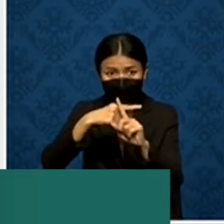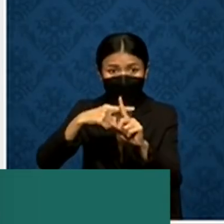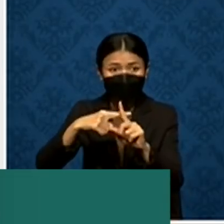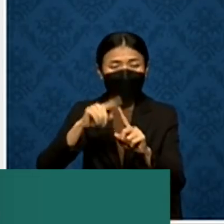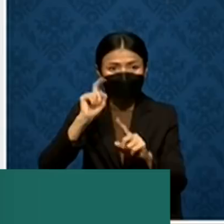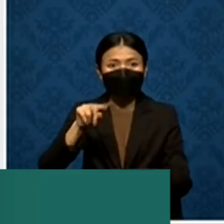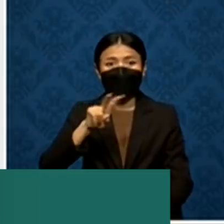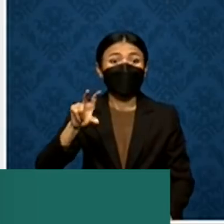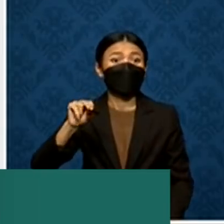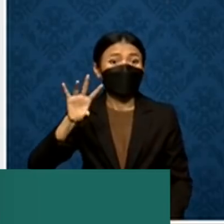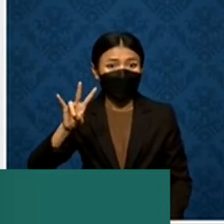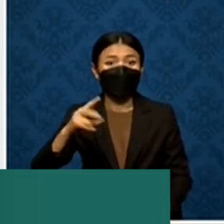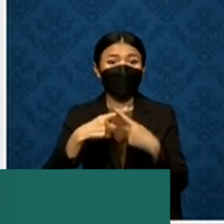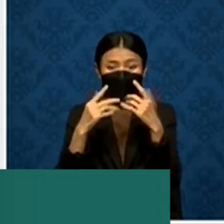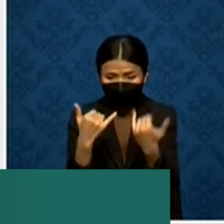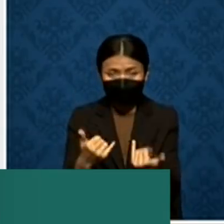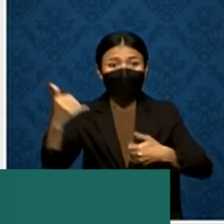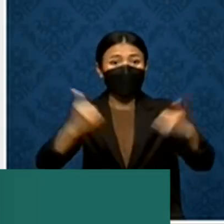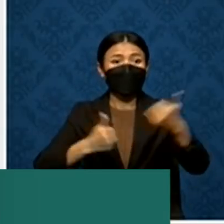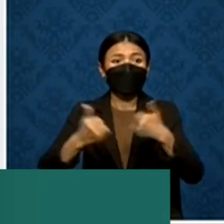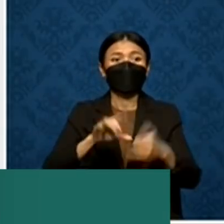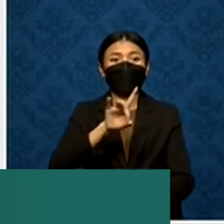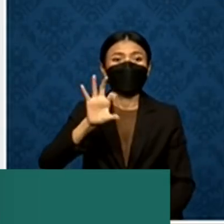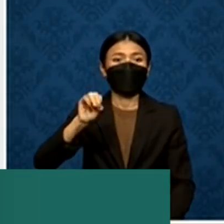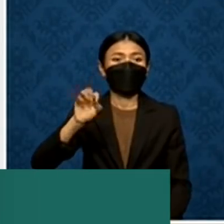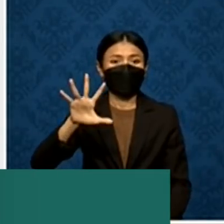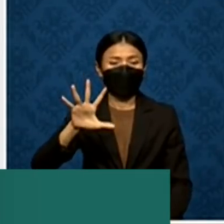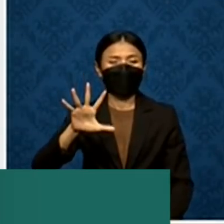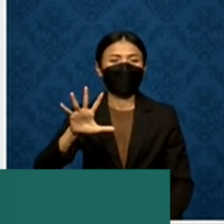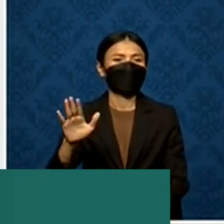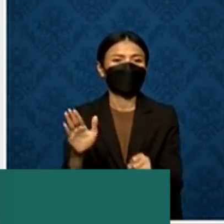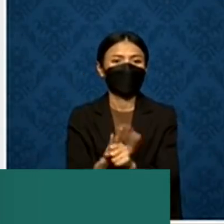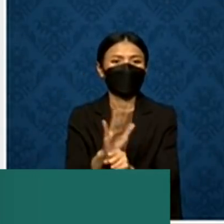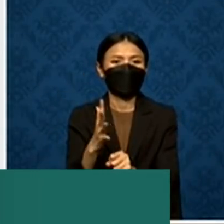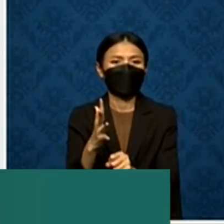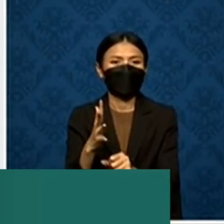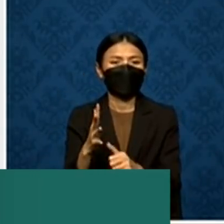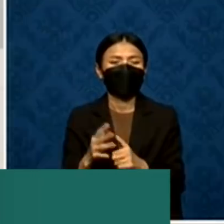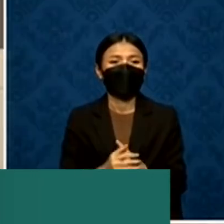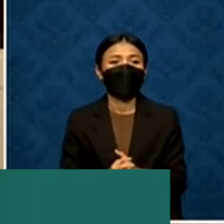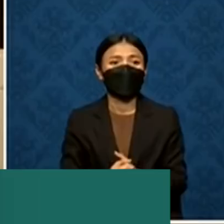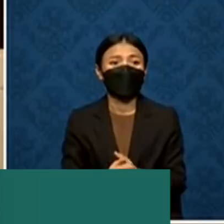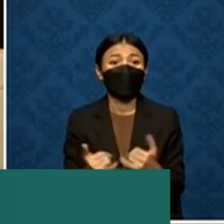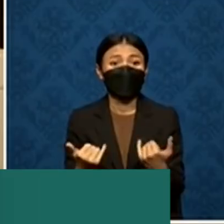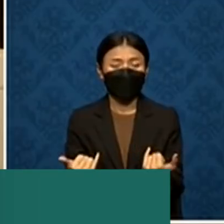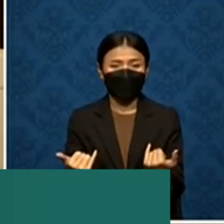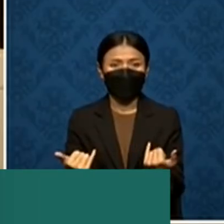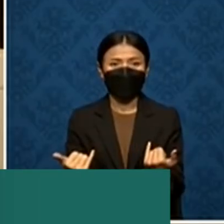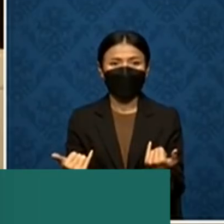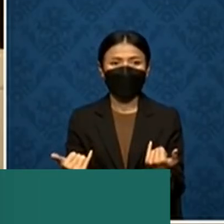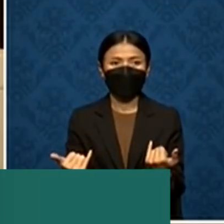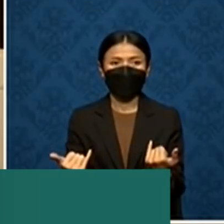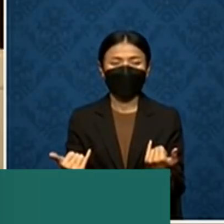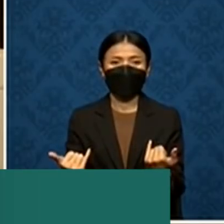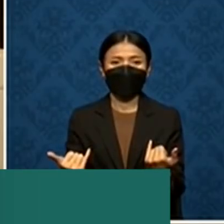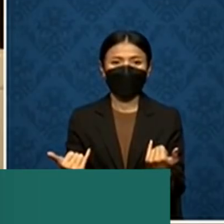ในห้องนั้นมีอยู่กี่คนดังนั้นเมื่อคนที่นั่งอยู่แม้กระทั่งคนที่เสนอบางครั้งก็ไม่กดบัตรองค์ประชุมก็ไม่ครบ